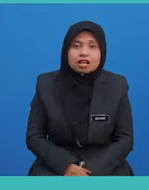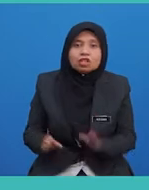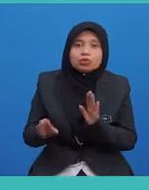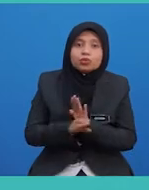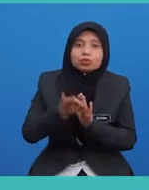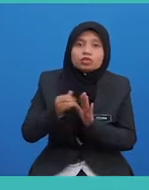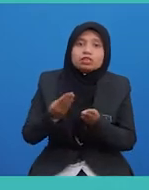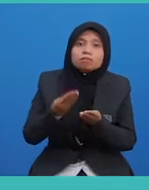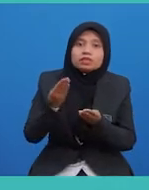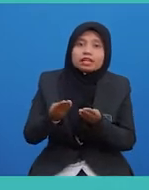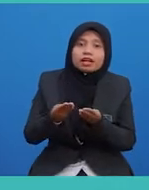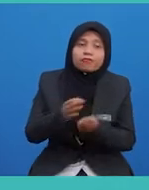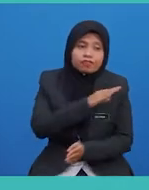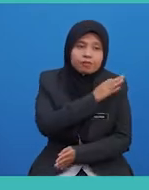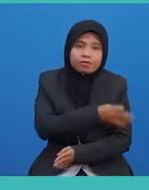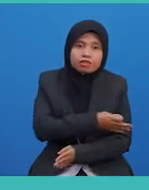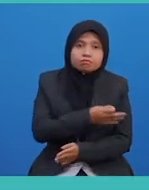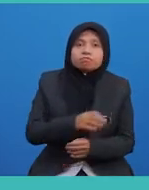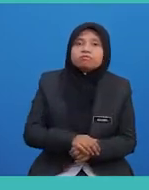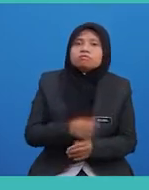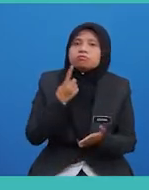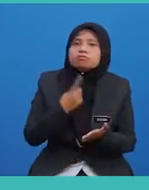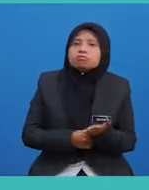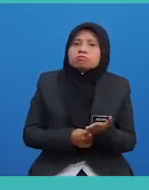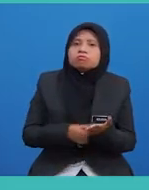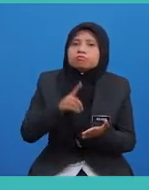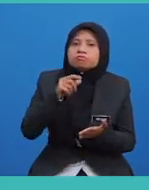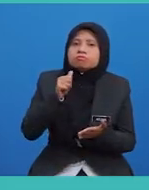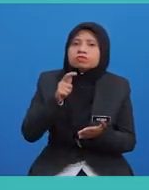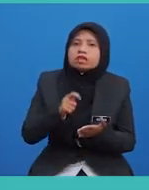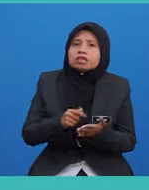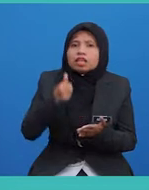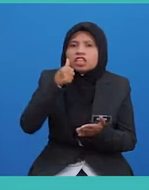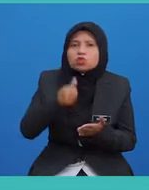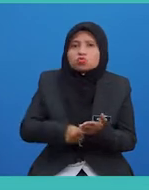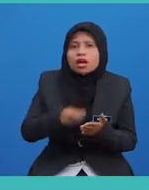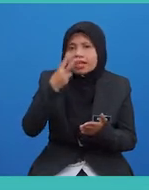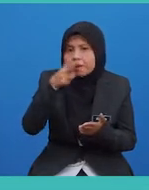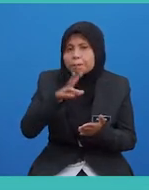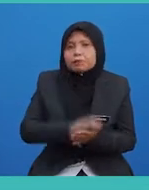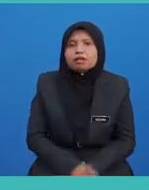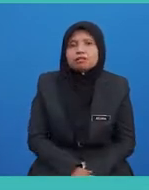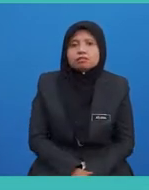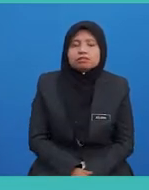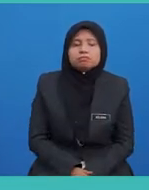Contoh yang diberikan ialah Filipina. Apakah data tersuratnya, para pelajar?